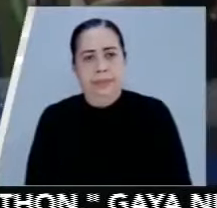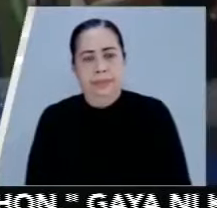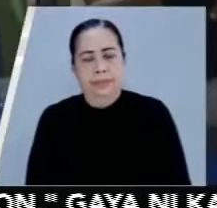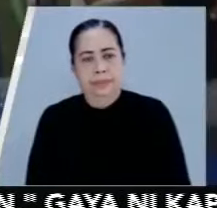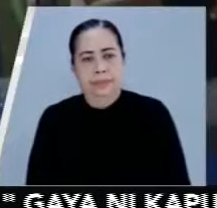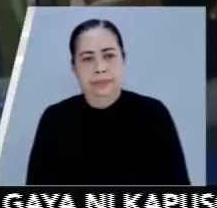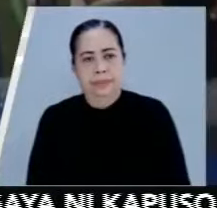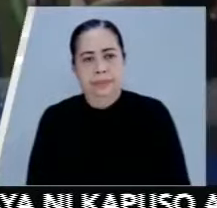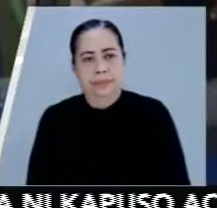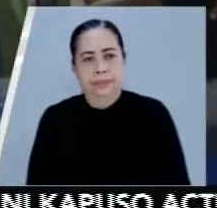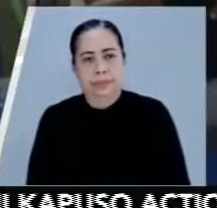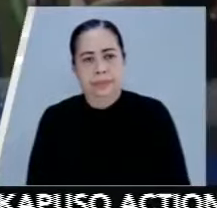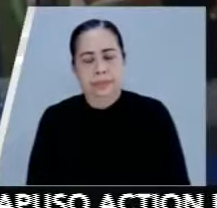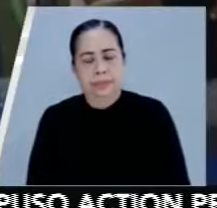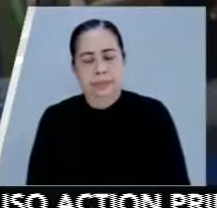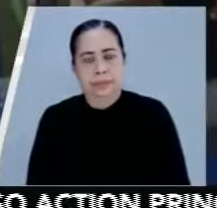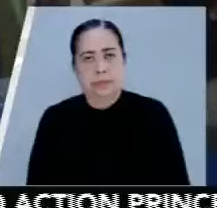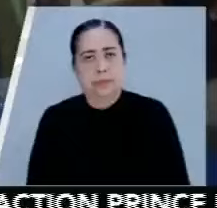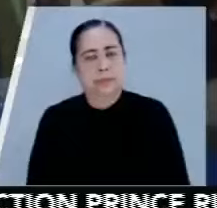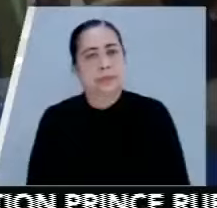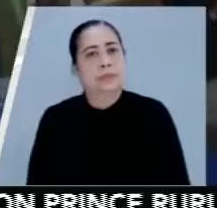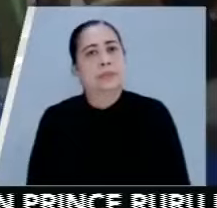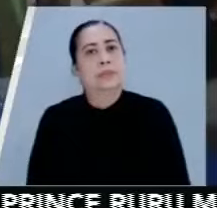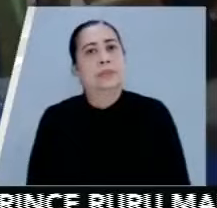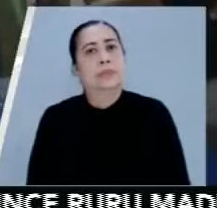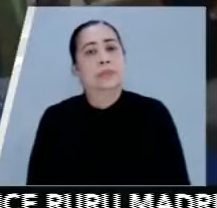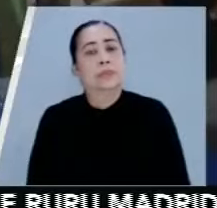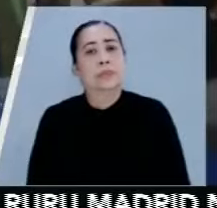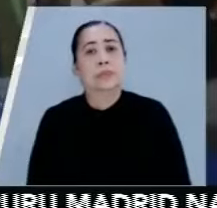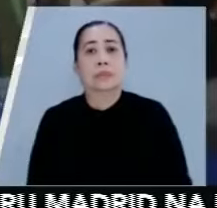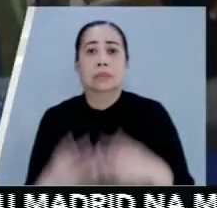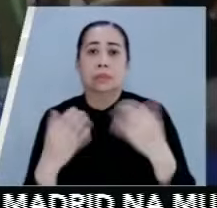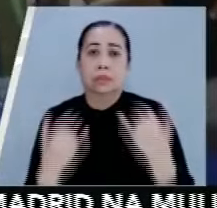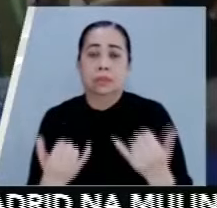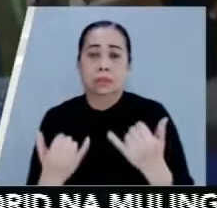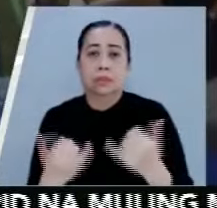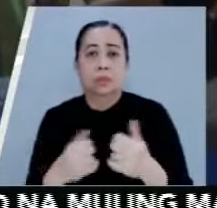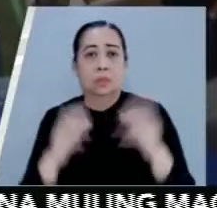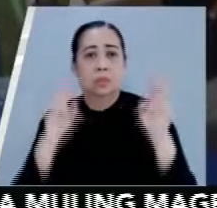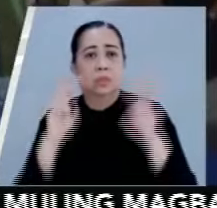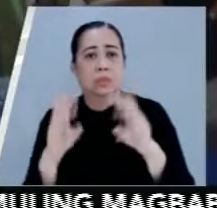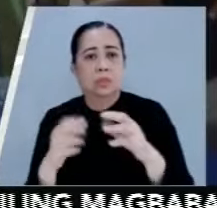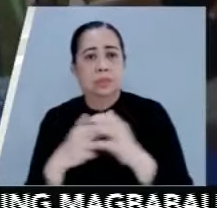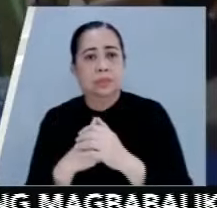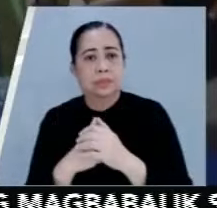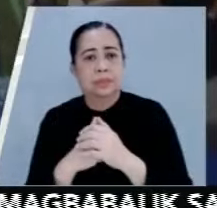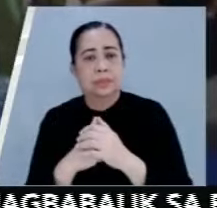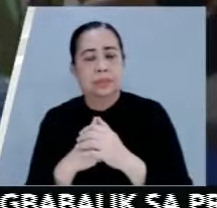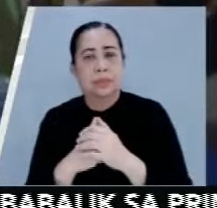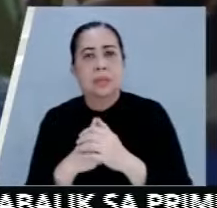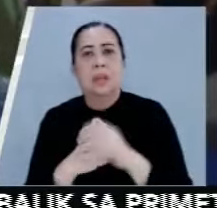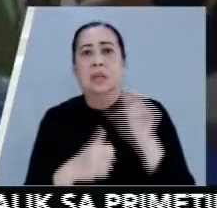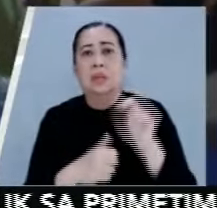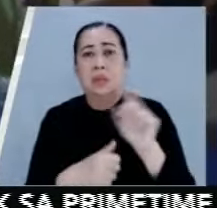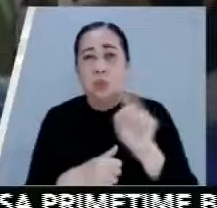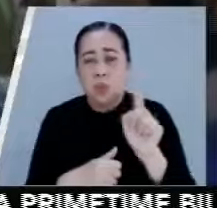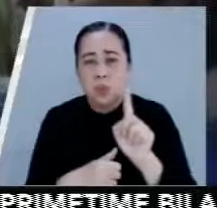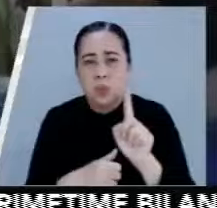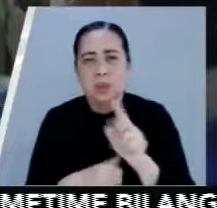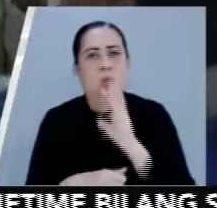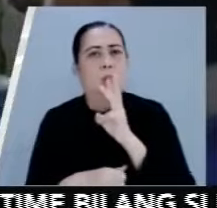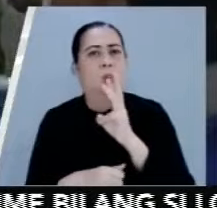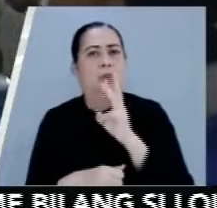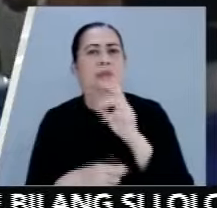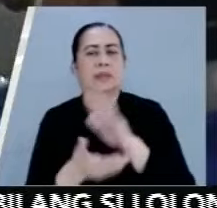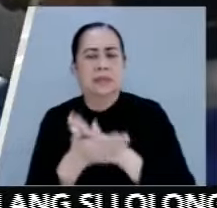Christine Mel sa panahon na tulad ngayon ay malinis na maiinom na tubig ang isa sa mga pinakakailangan ng ating mga